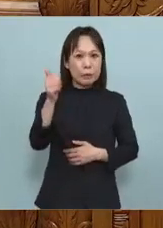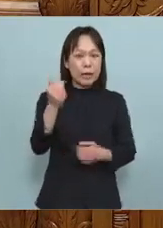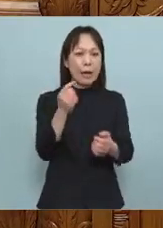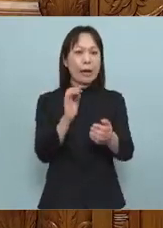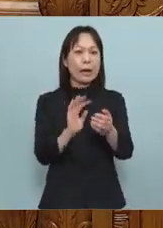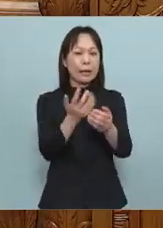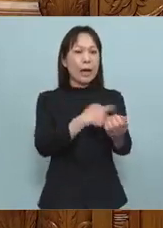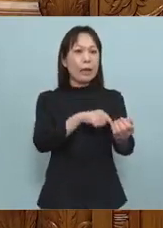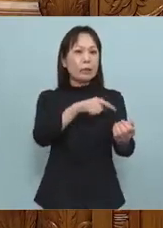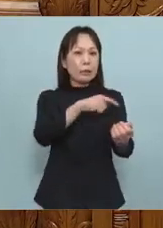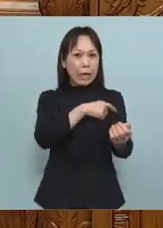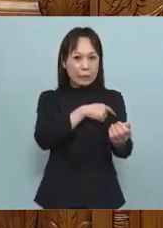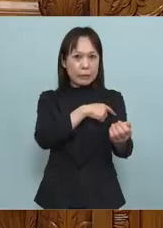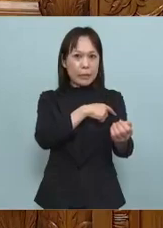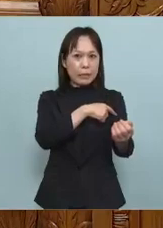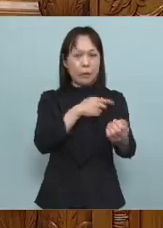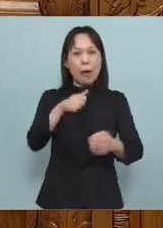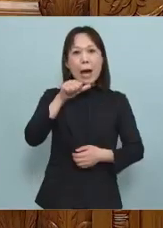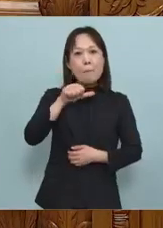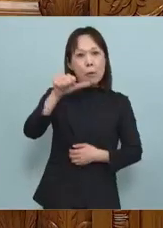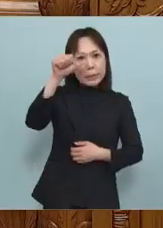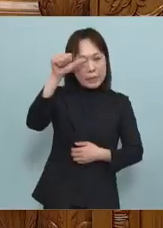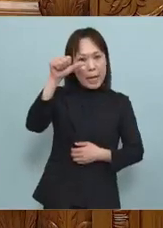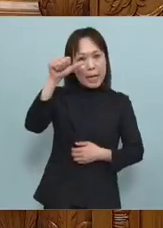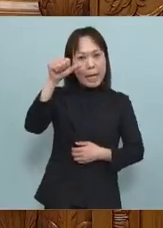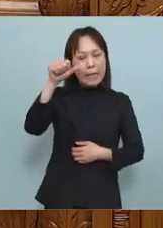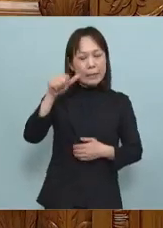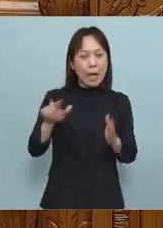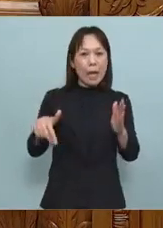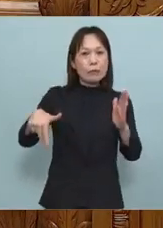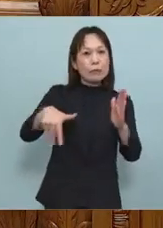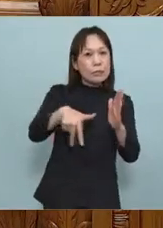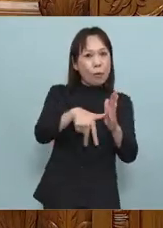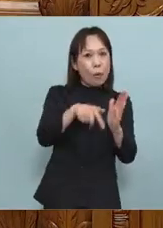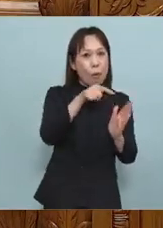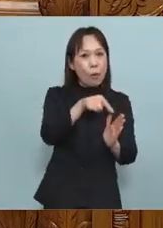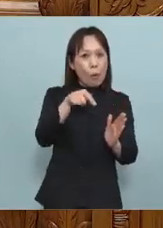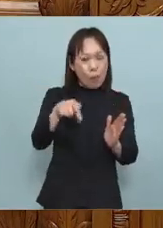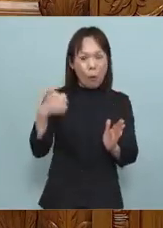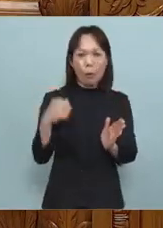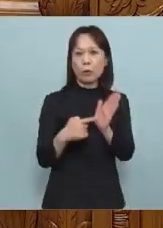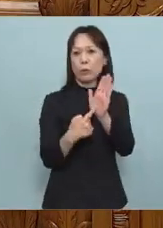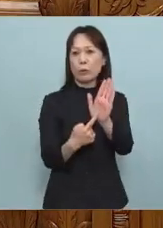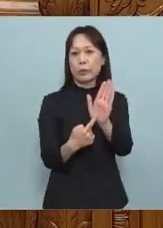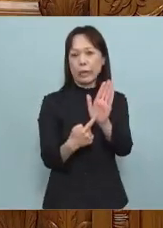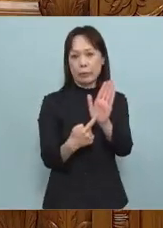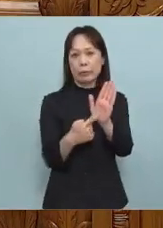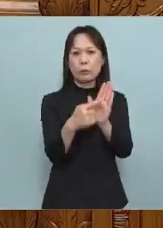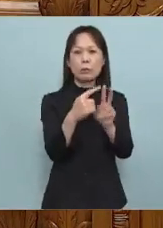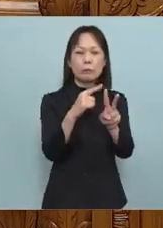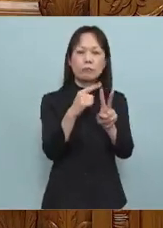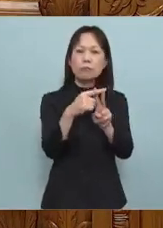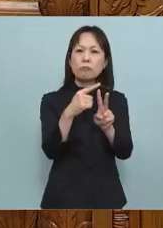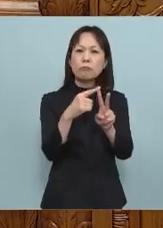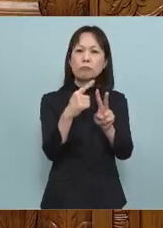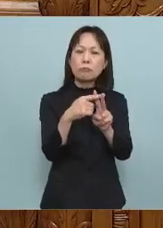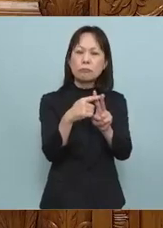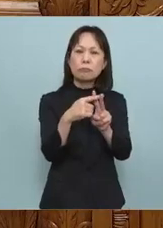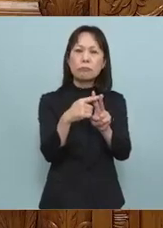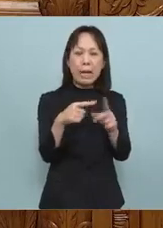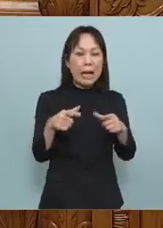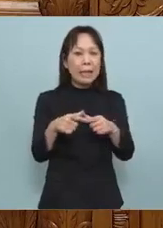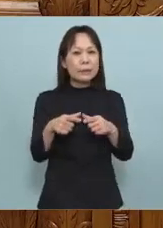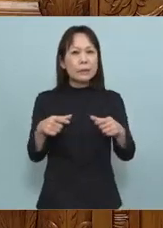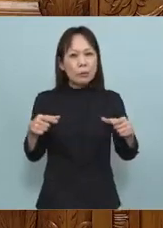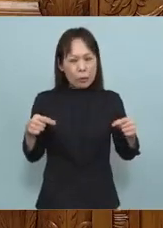てアンモニアや水素への燃料転換を強調しましたが、これこそが COP26 で日本